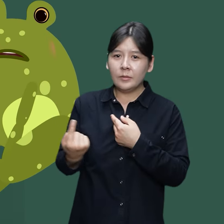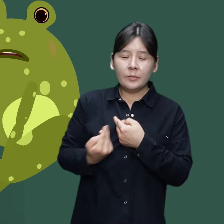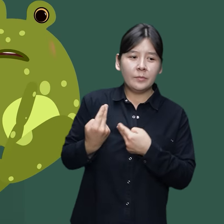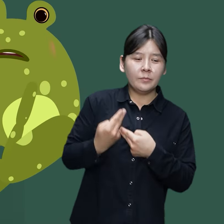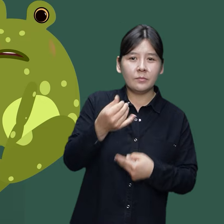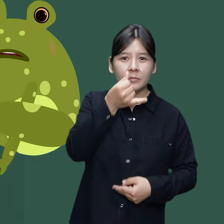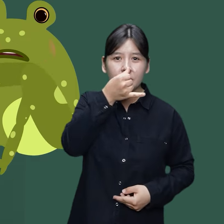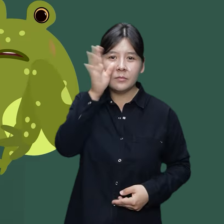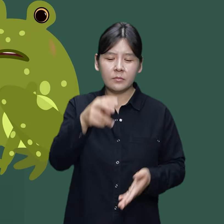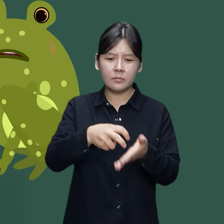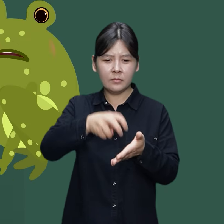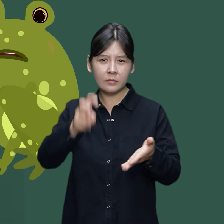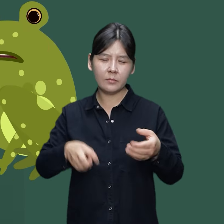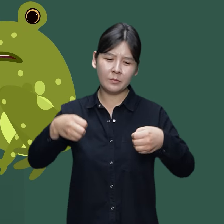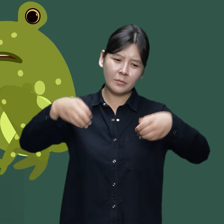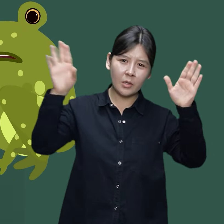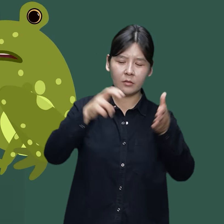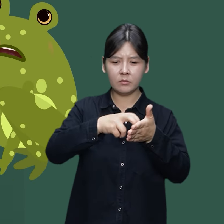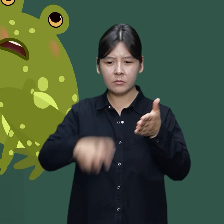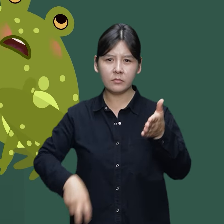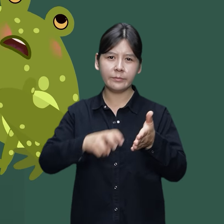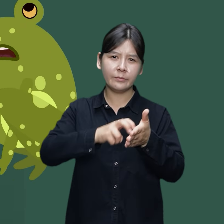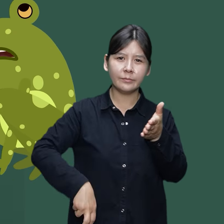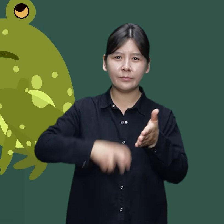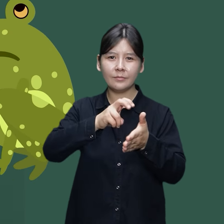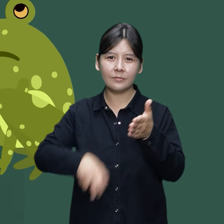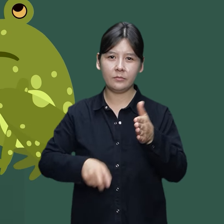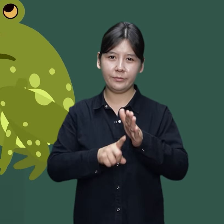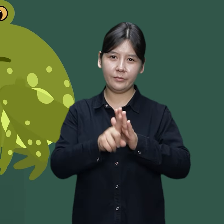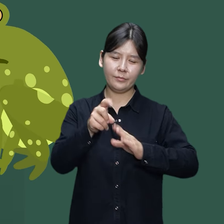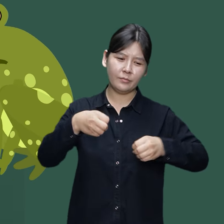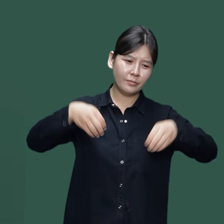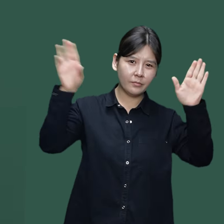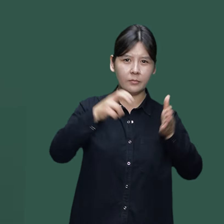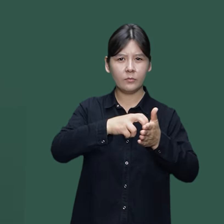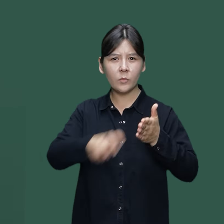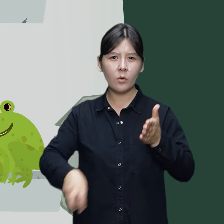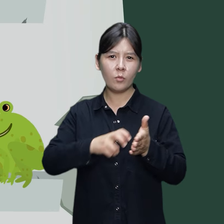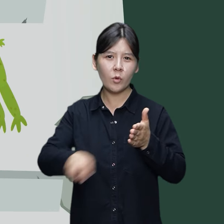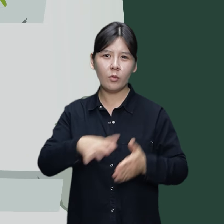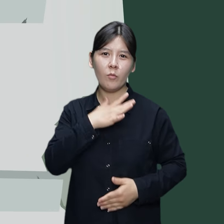Шамдағай Бақалардағы Мұрдағы да жүлінбай Улайам берден мельдешден баштартып жатысына